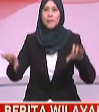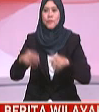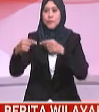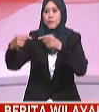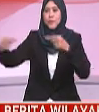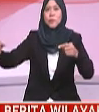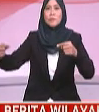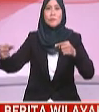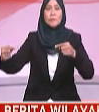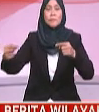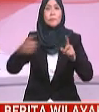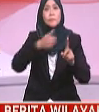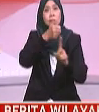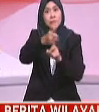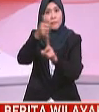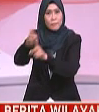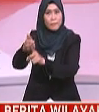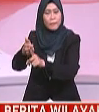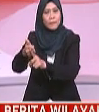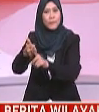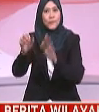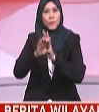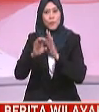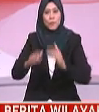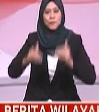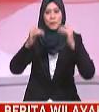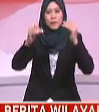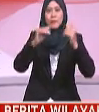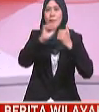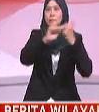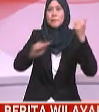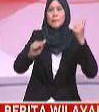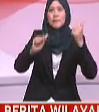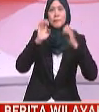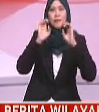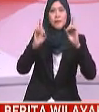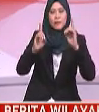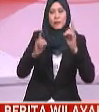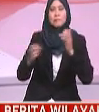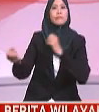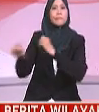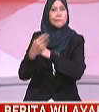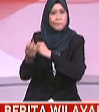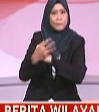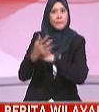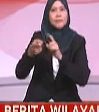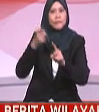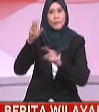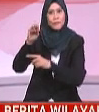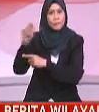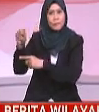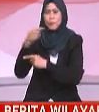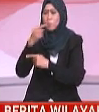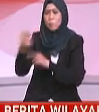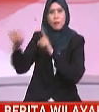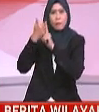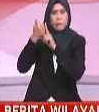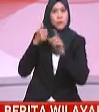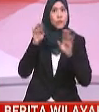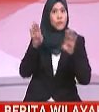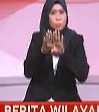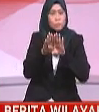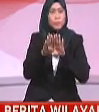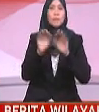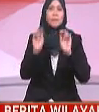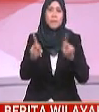berpusat. Jadi arahan-arahan tersebut macam kita di peringkat jabatan pendidikan, kita dengar arahan nasihat daripada MKN. MKN suruh tutup, kita tutup. Kalau